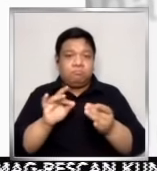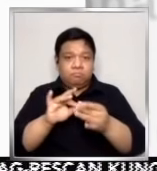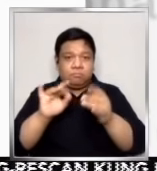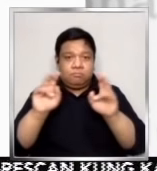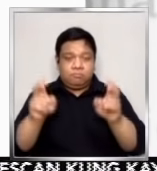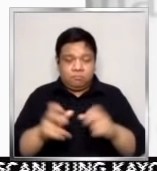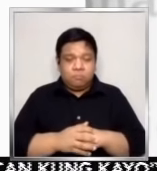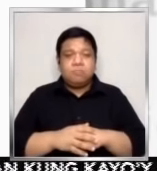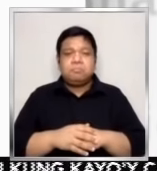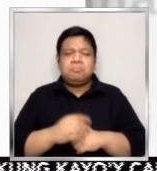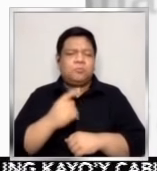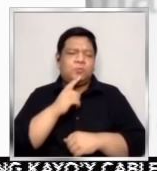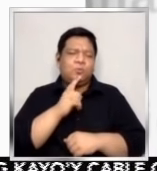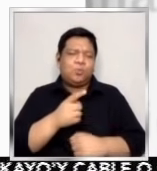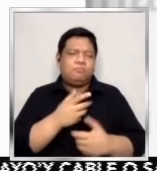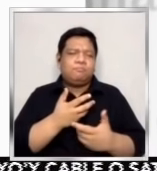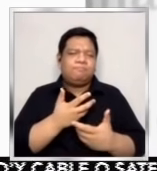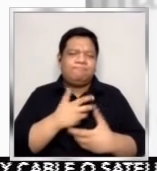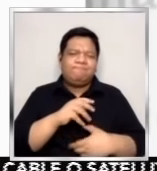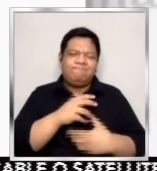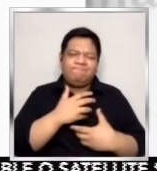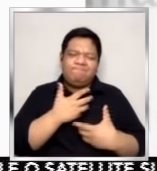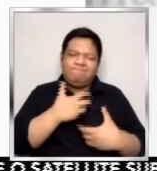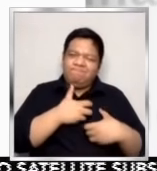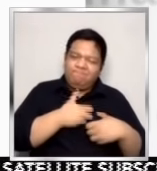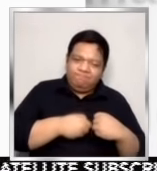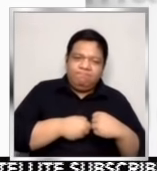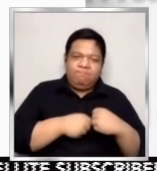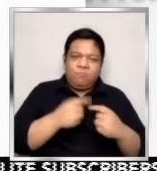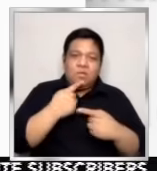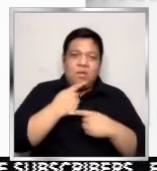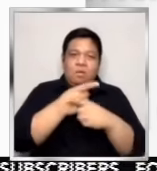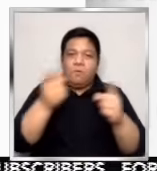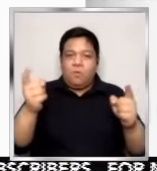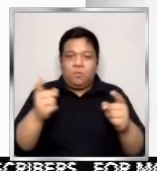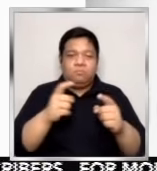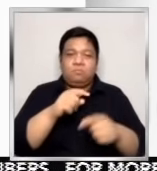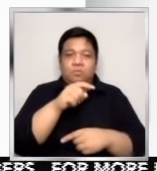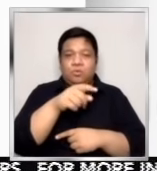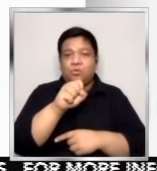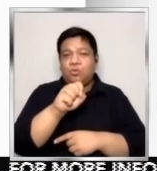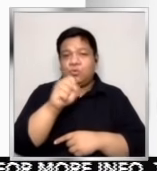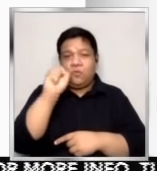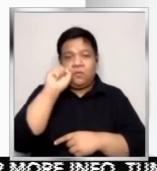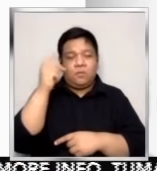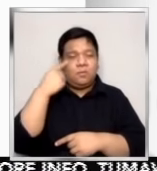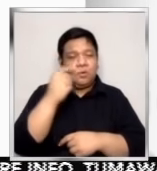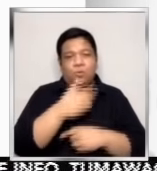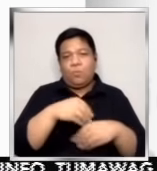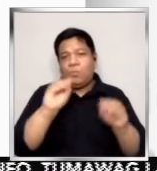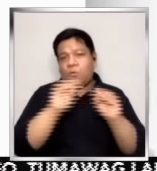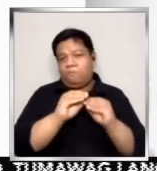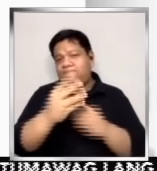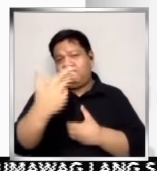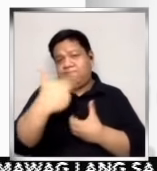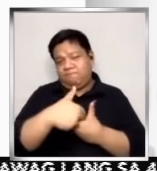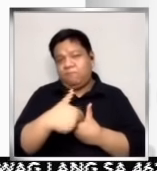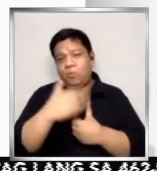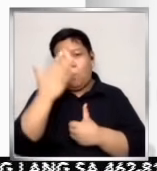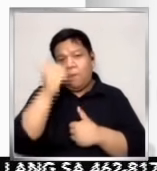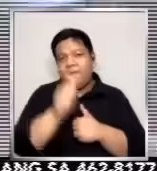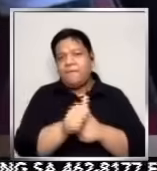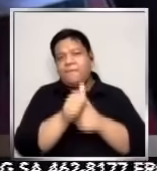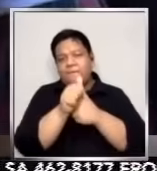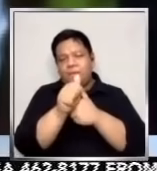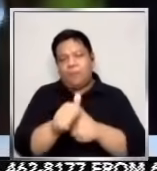mabigat sa kanilang kalooban ang pag-anunsyong hindi na makakasali si Sofia sa serye. Ito raw ay bilang pagtalima sa guidelines ng